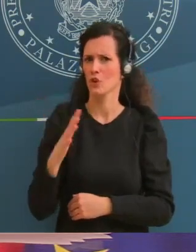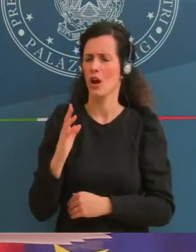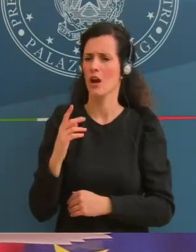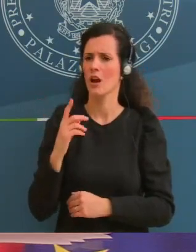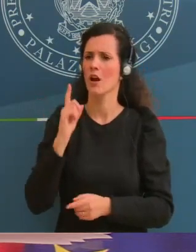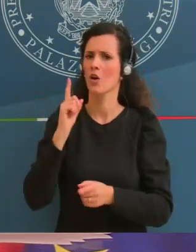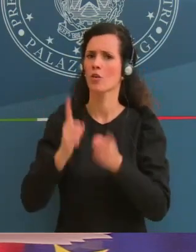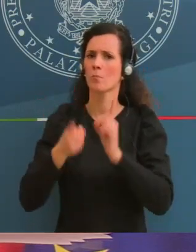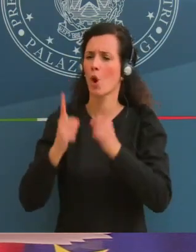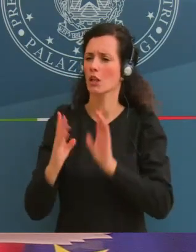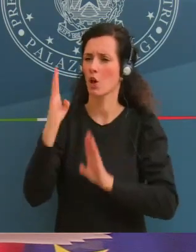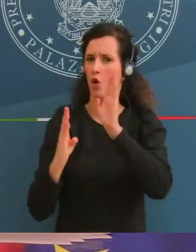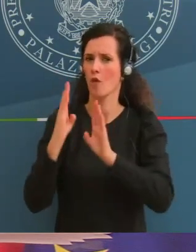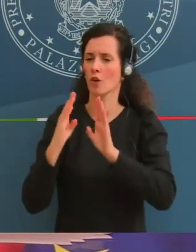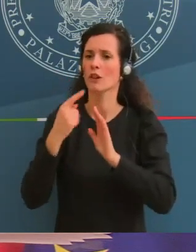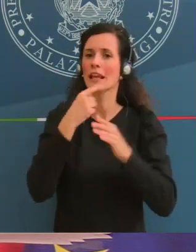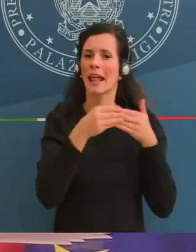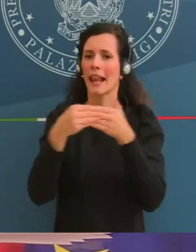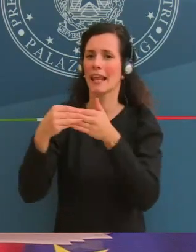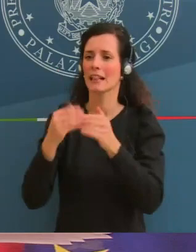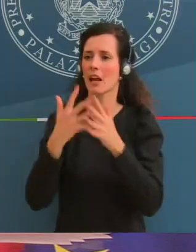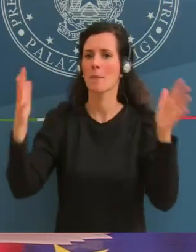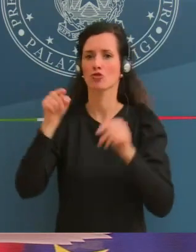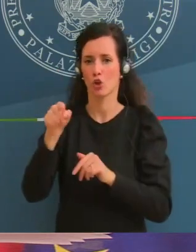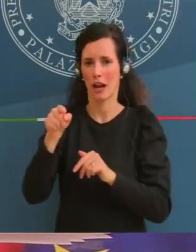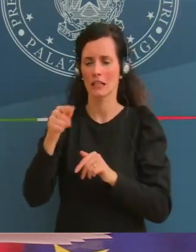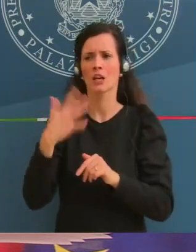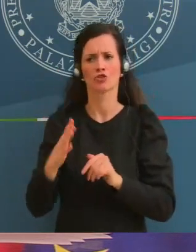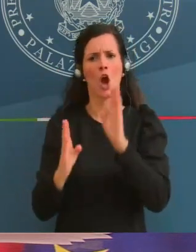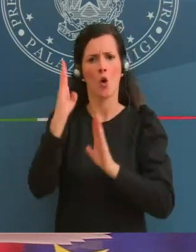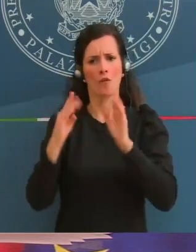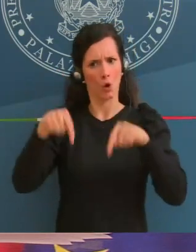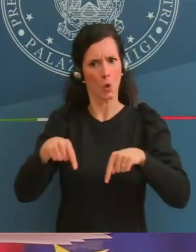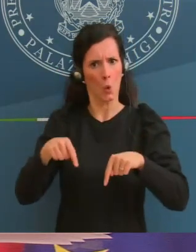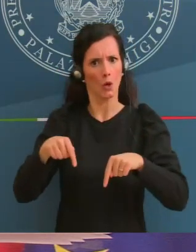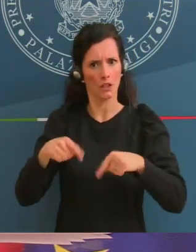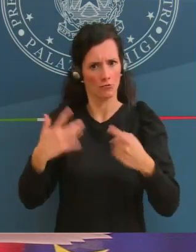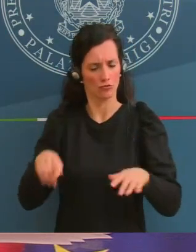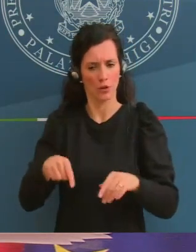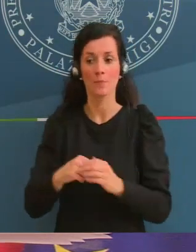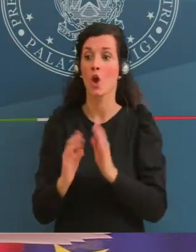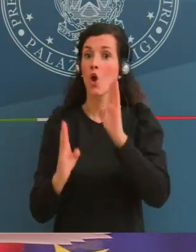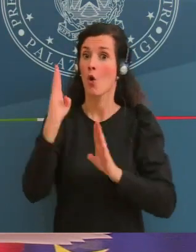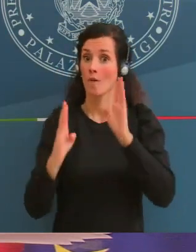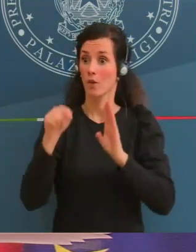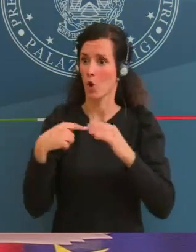l'opportunità abbiamo condiviso tutti questo percorso di costituire due tavoli per affrontare e dare un'ampia